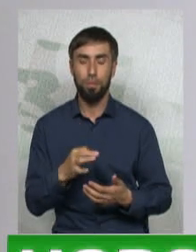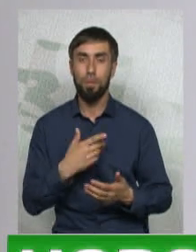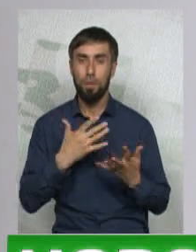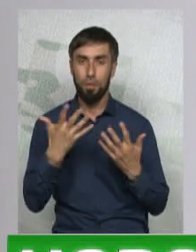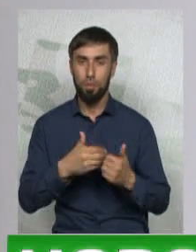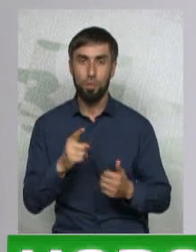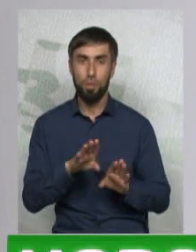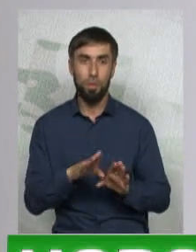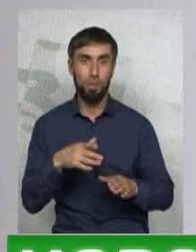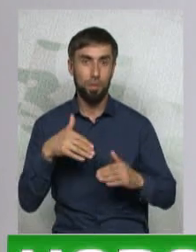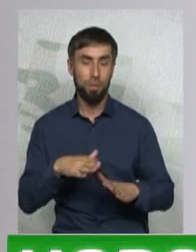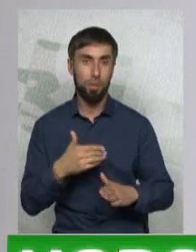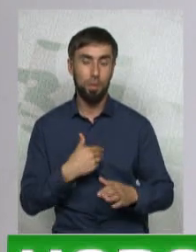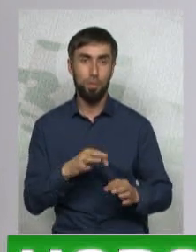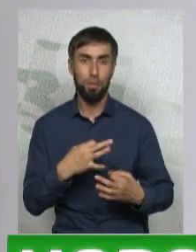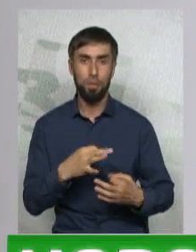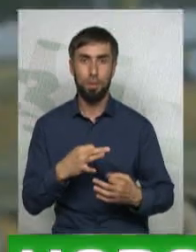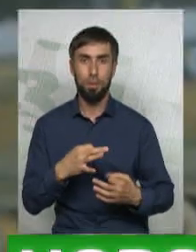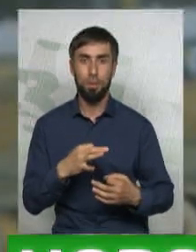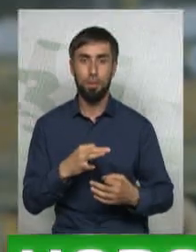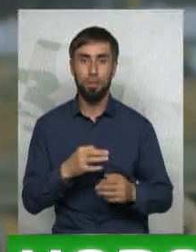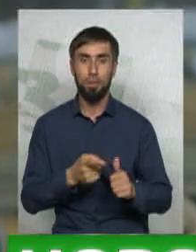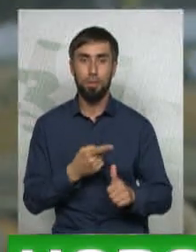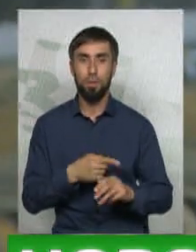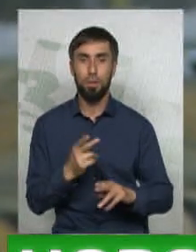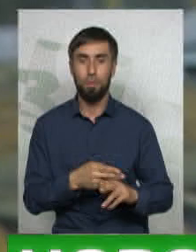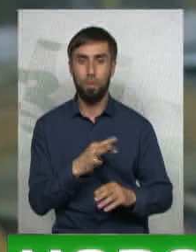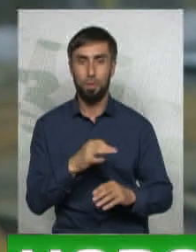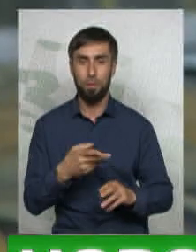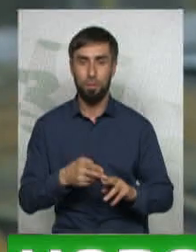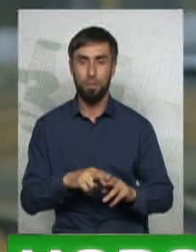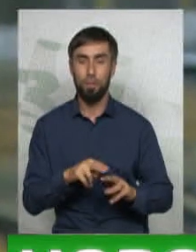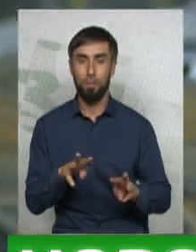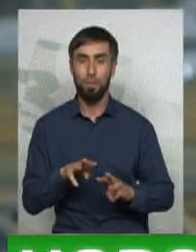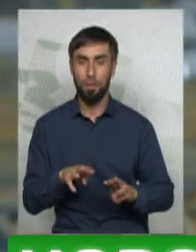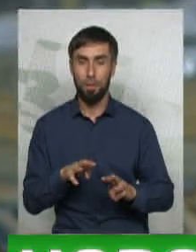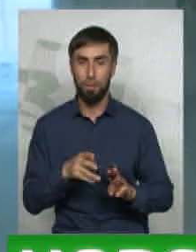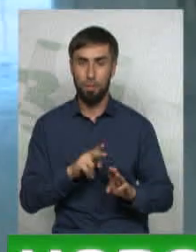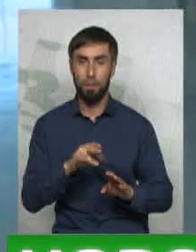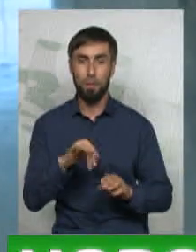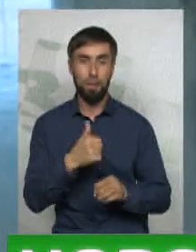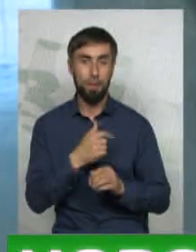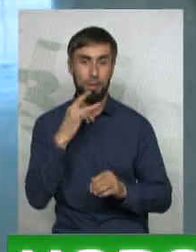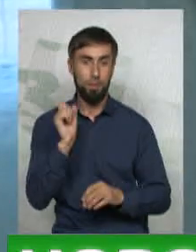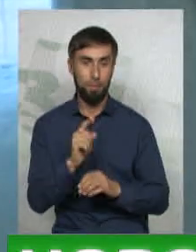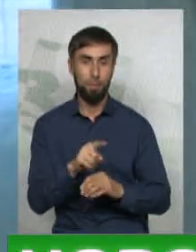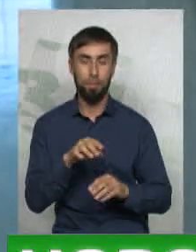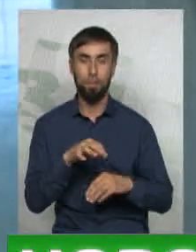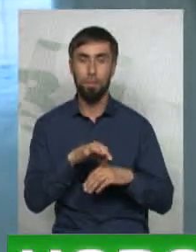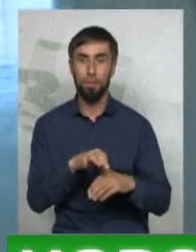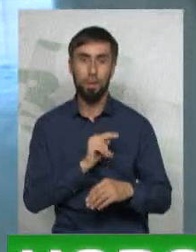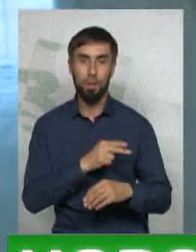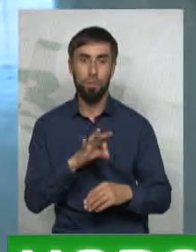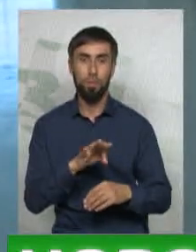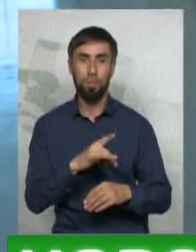такое решение позволит нам избавиться от нее. Министерство экономического развития по поручению главы региона с 2021 года проводило работу